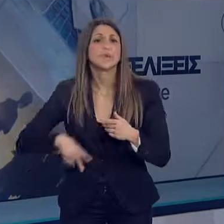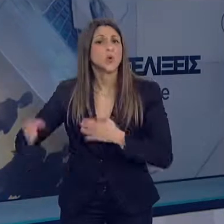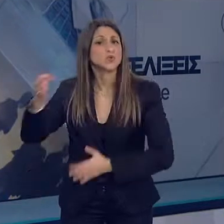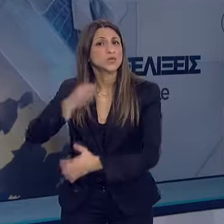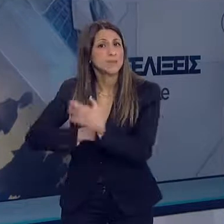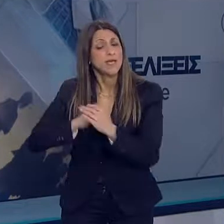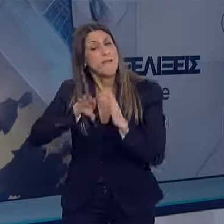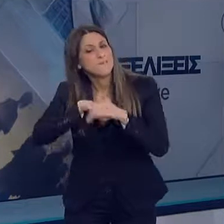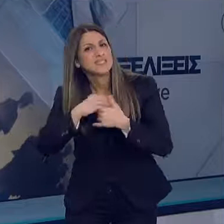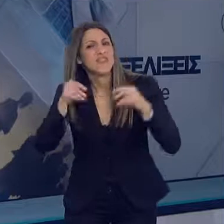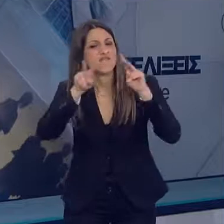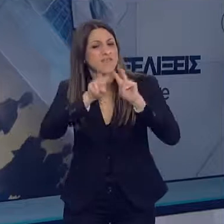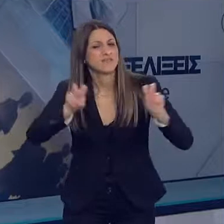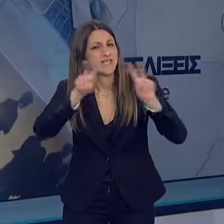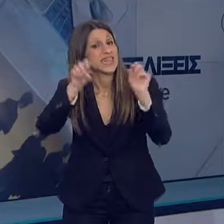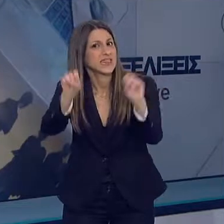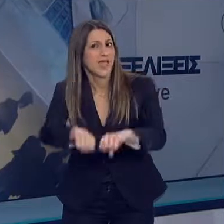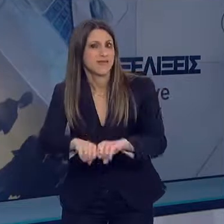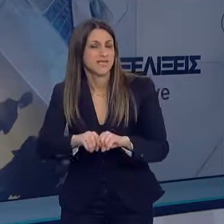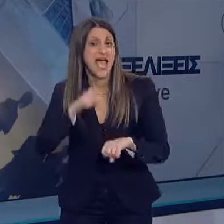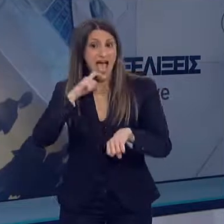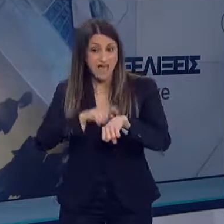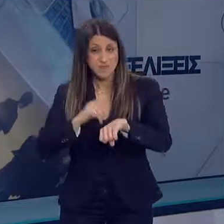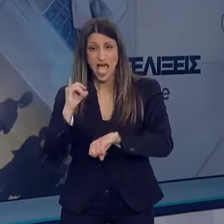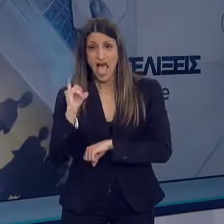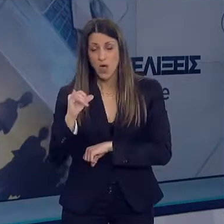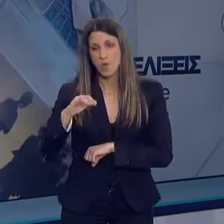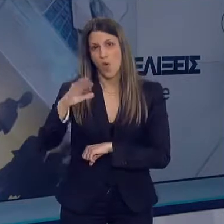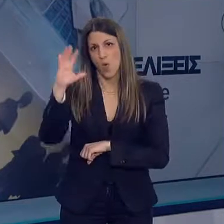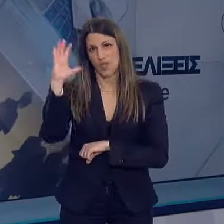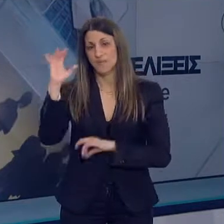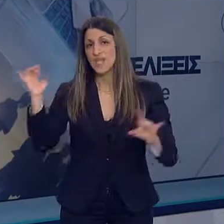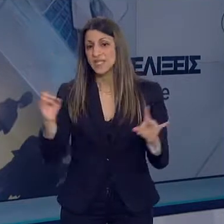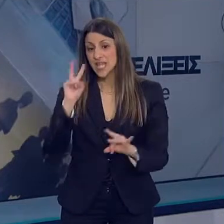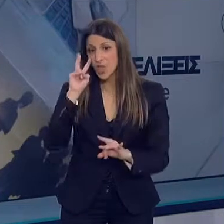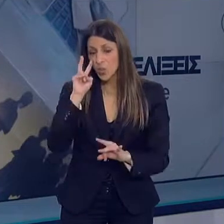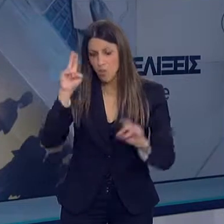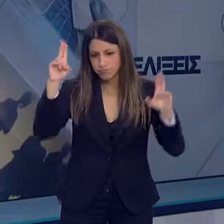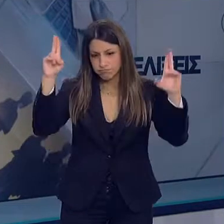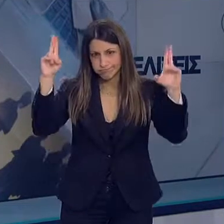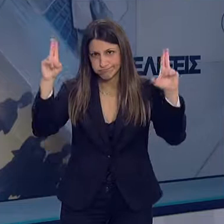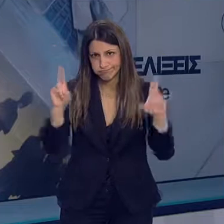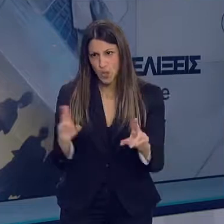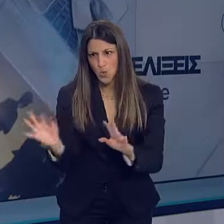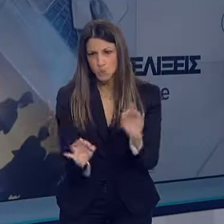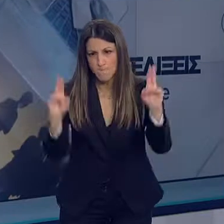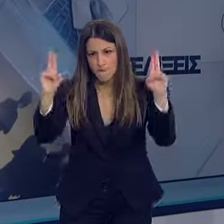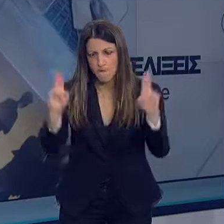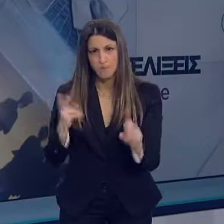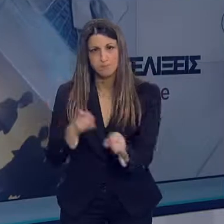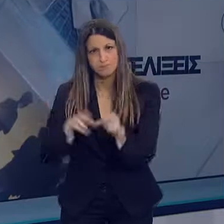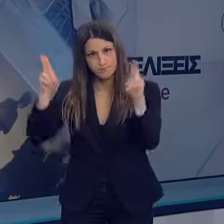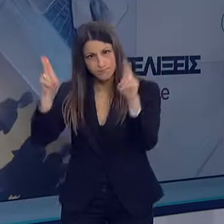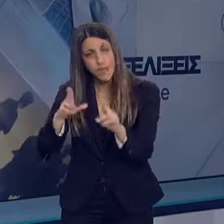μας ενδιαφέρει και φυσικά όταν έχεις φτάσει και έχεις καταφέρει να φτάσεις τα κρούσματα σε τόσο χαμηλά νούμερα, μπορείς να κάνεις και